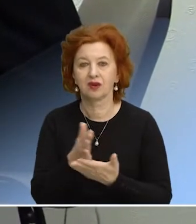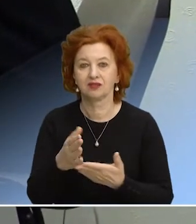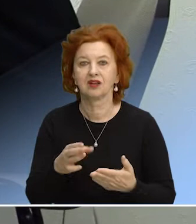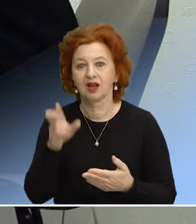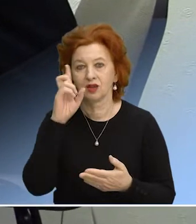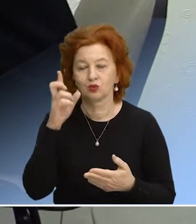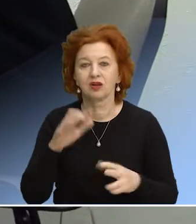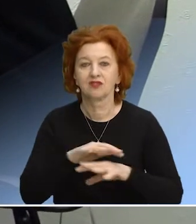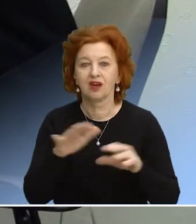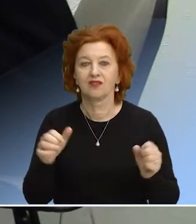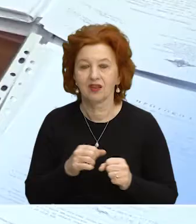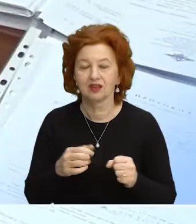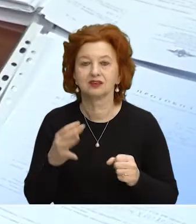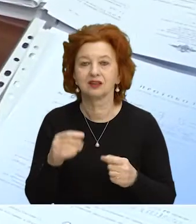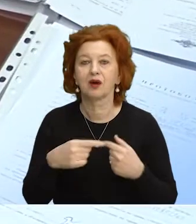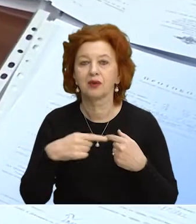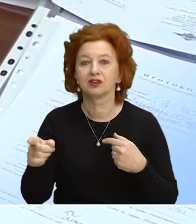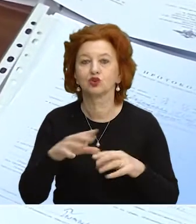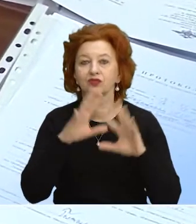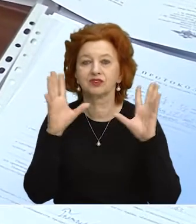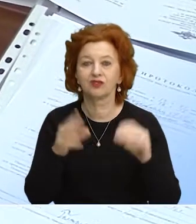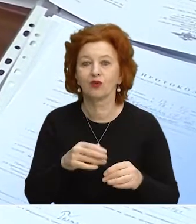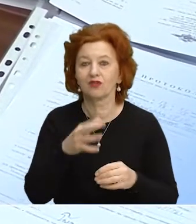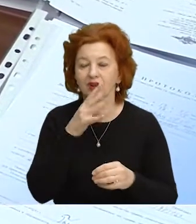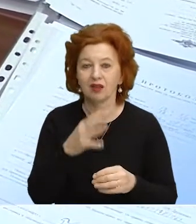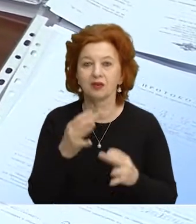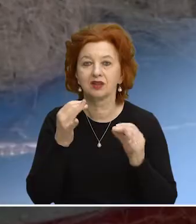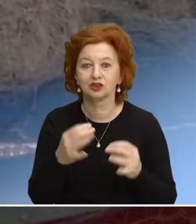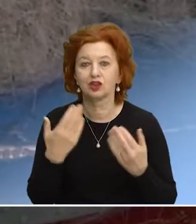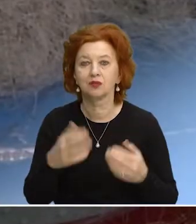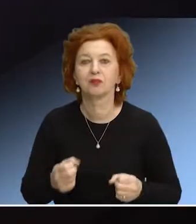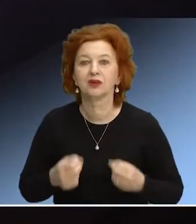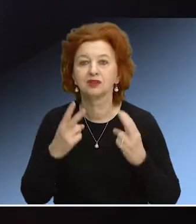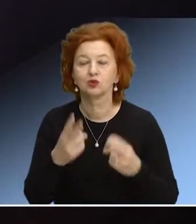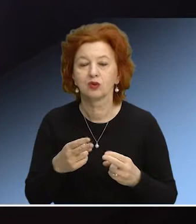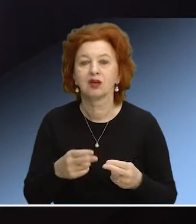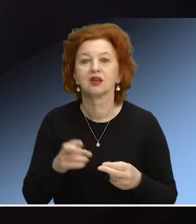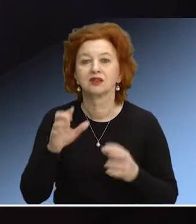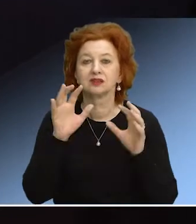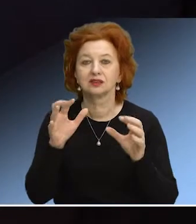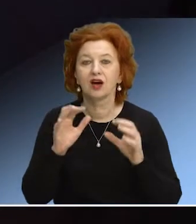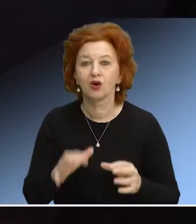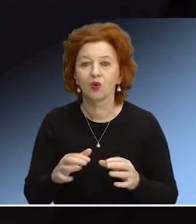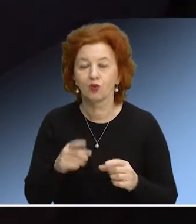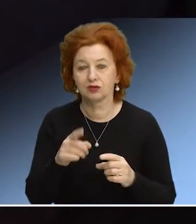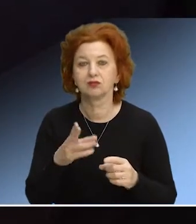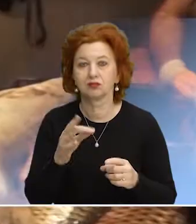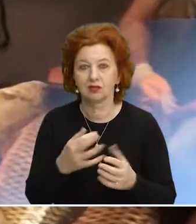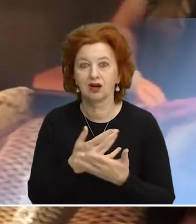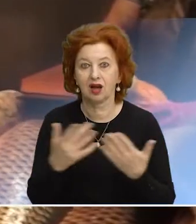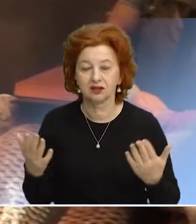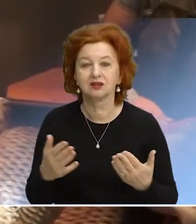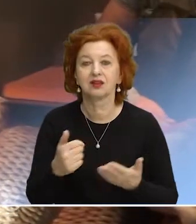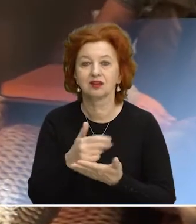числе против государственной власти. На протяжении всего года борцы с экономической преступностью пресекли незаконный оборот